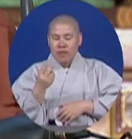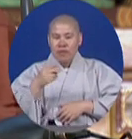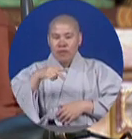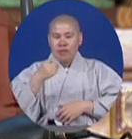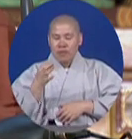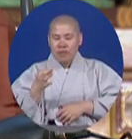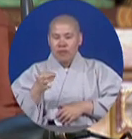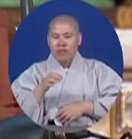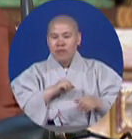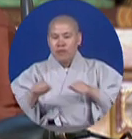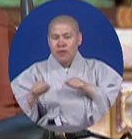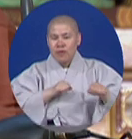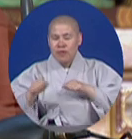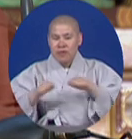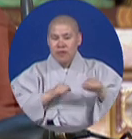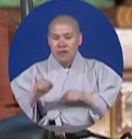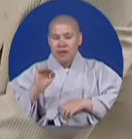거예요.